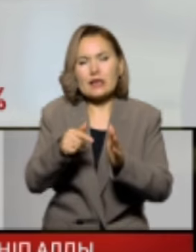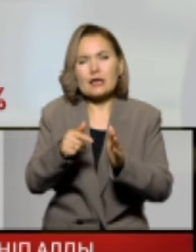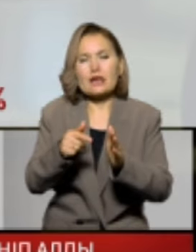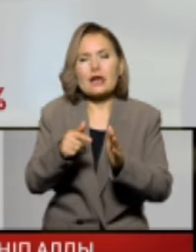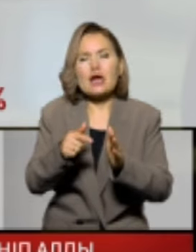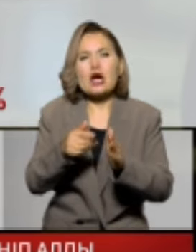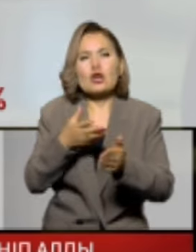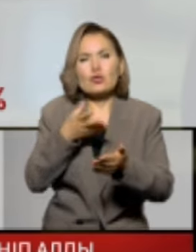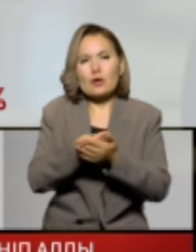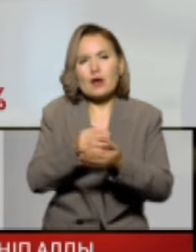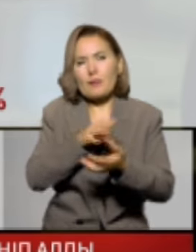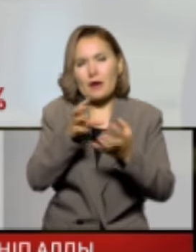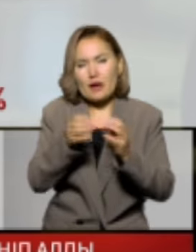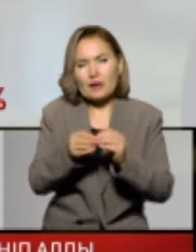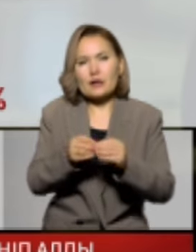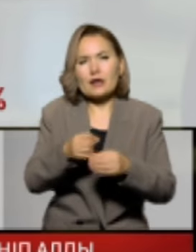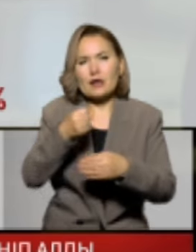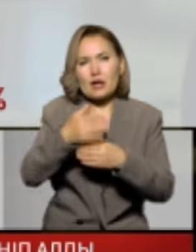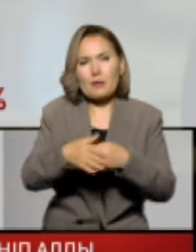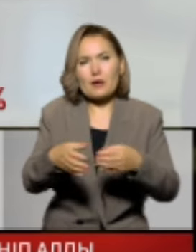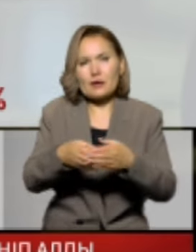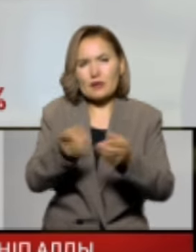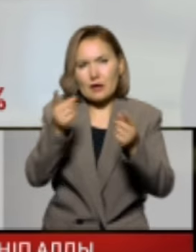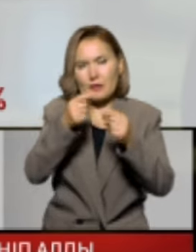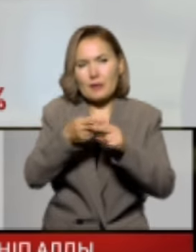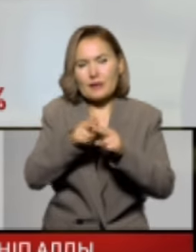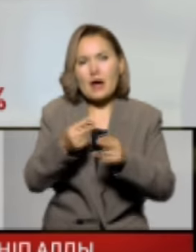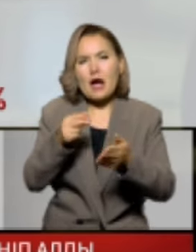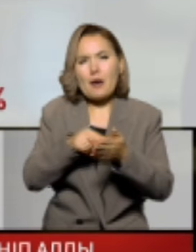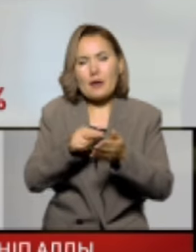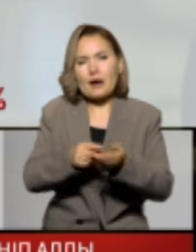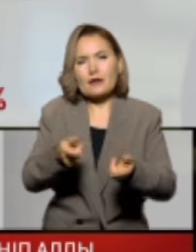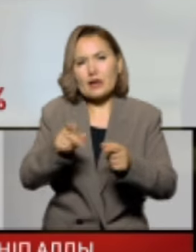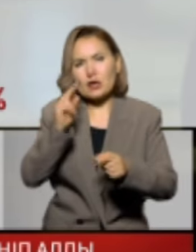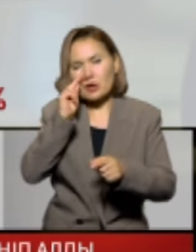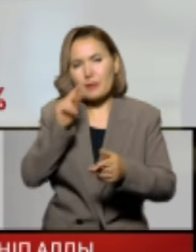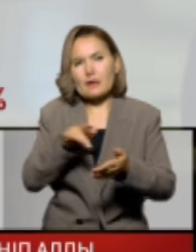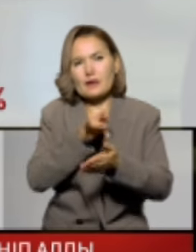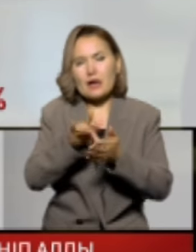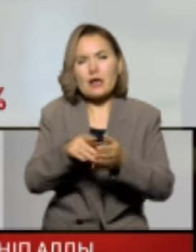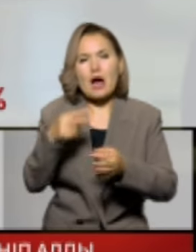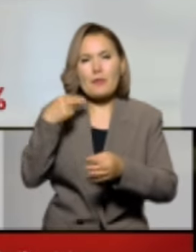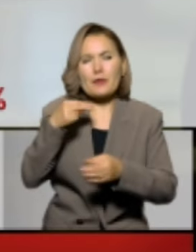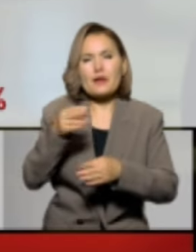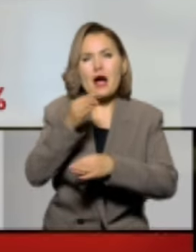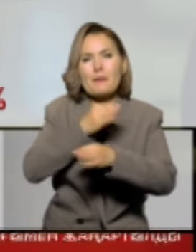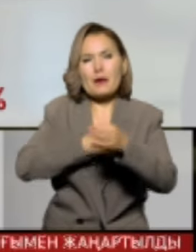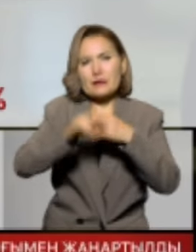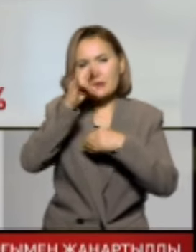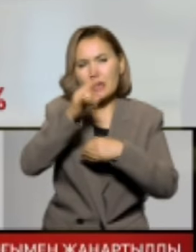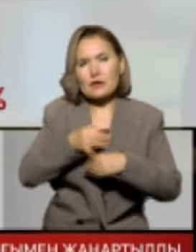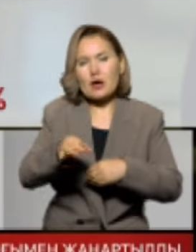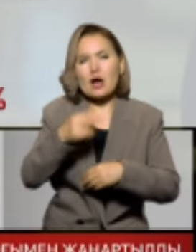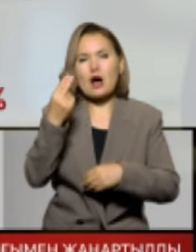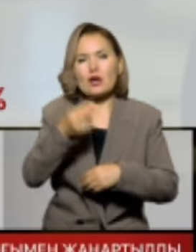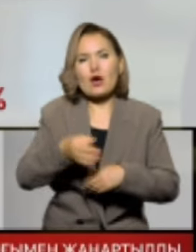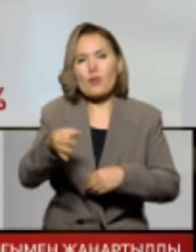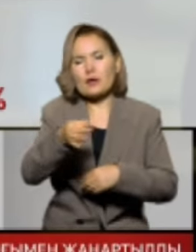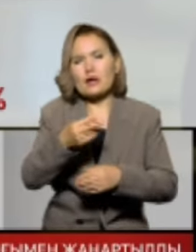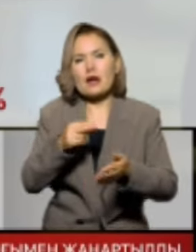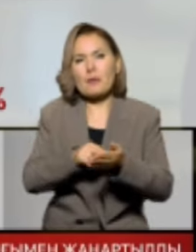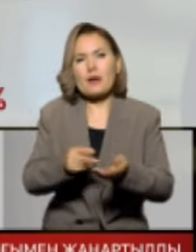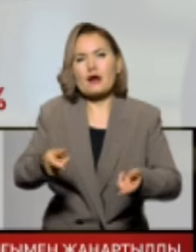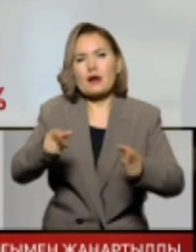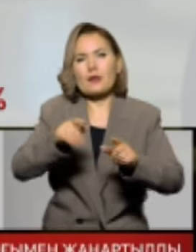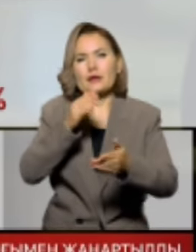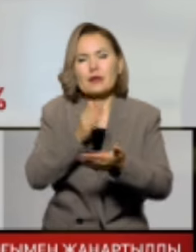Prom зерттеу орталығы келтірген дерек. Сонымен бірге баға Шымкент қаласы, Ақтөбе, Батыс Қазақстан және Ақмола облысында да